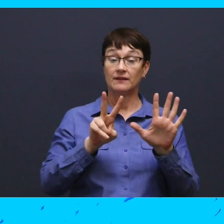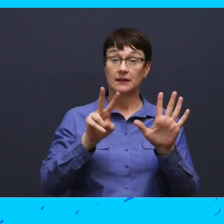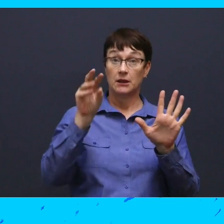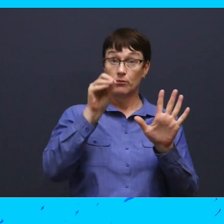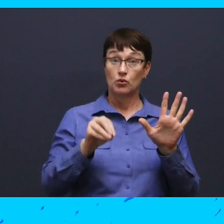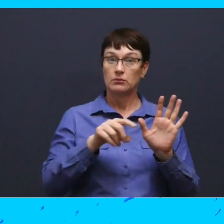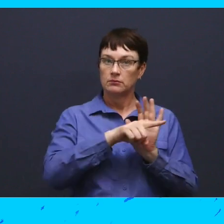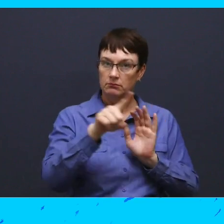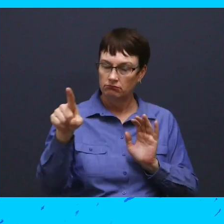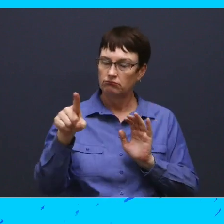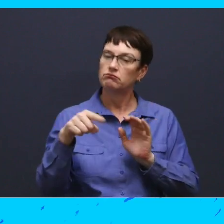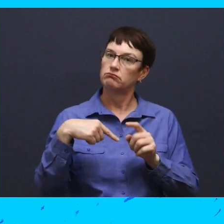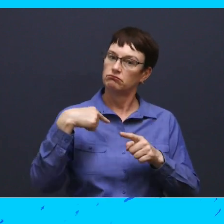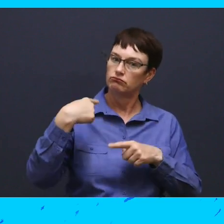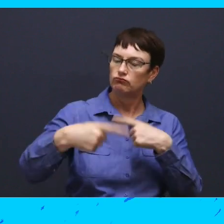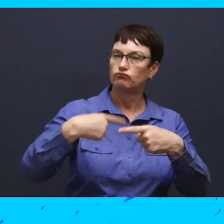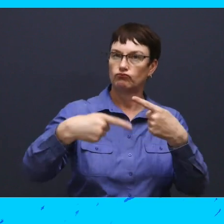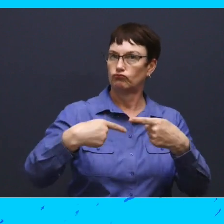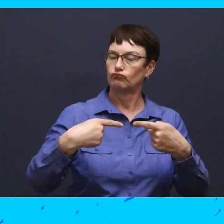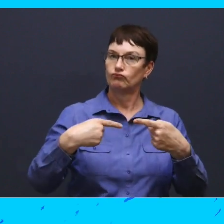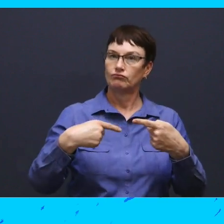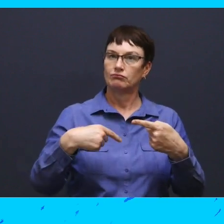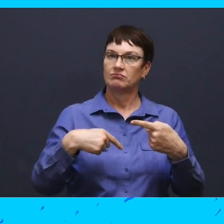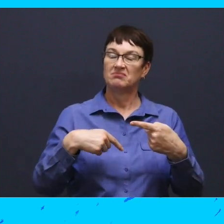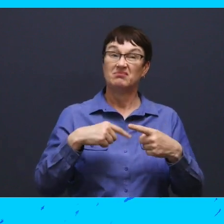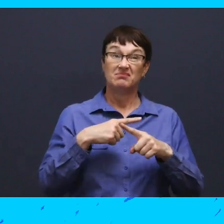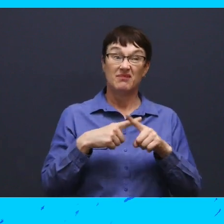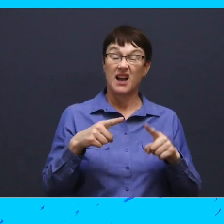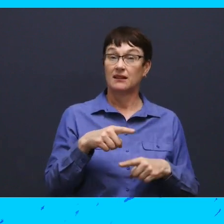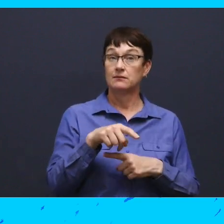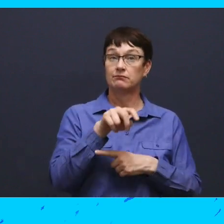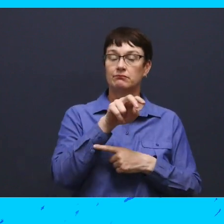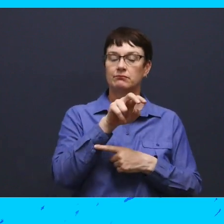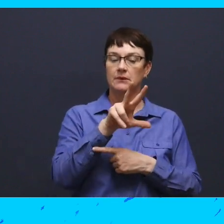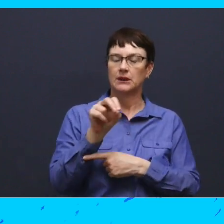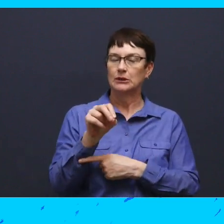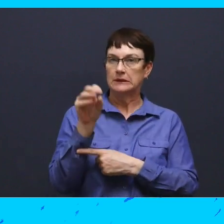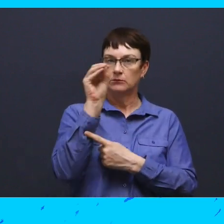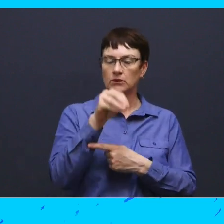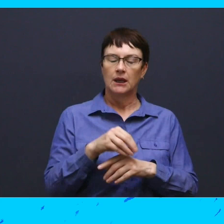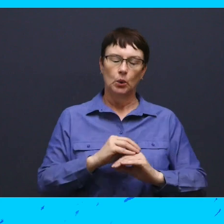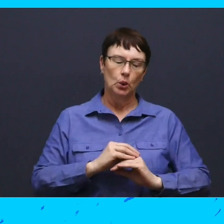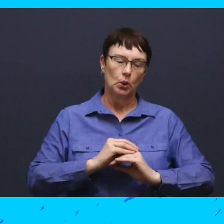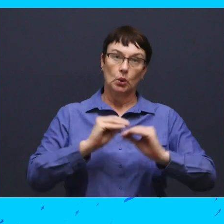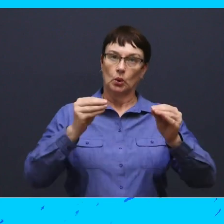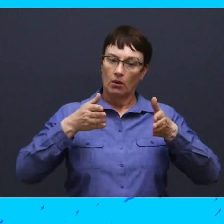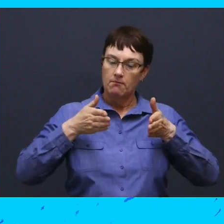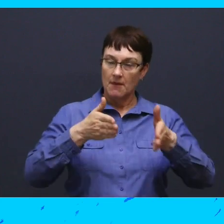50%, nous avons aussi le besoin. Vous avez l'orange ici.